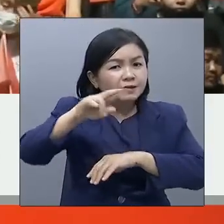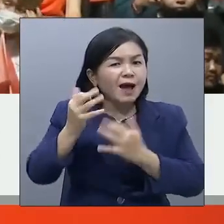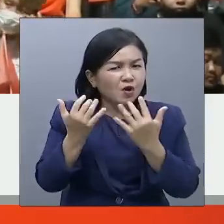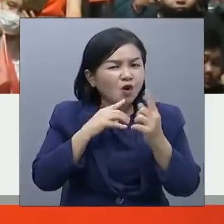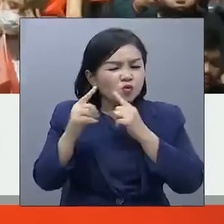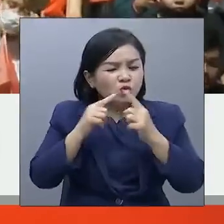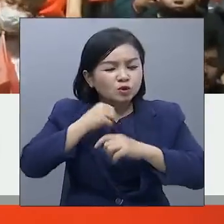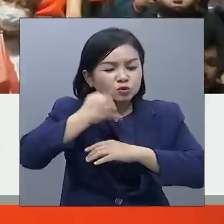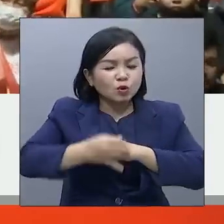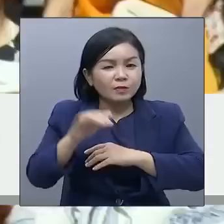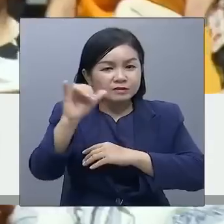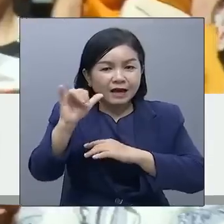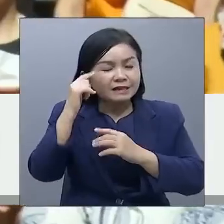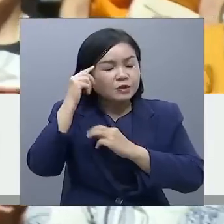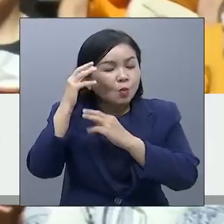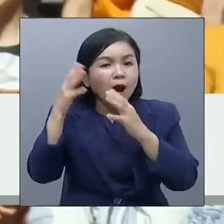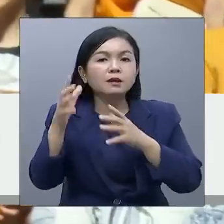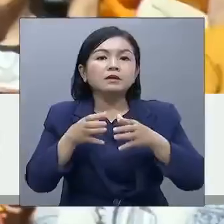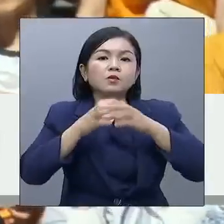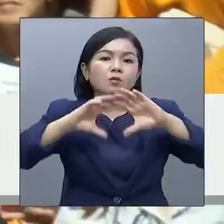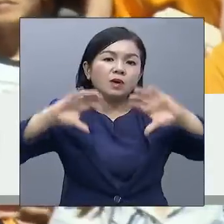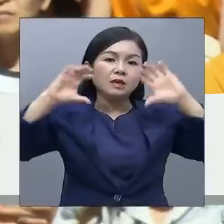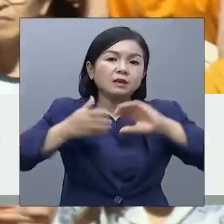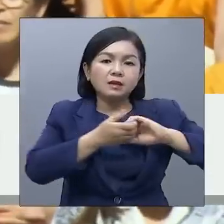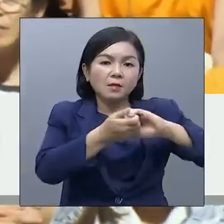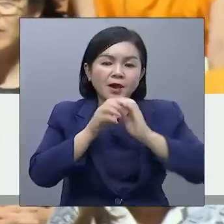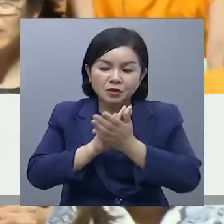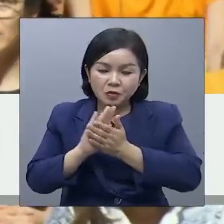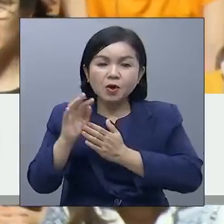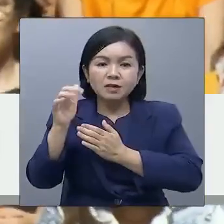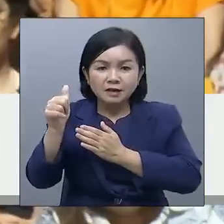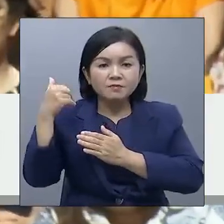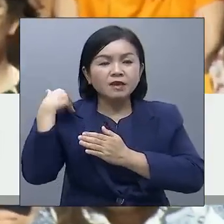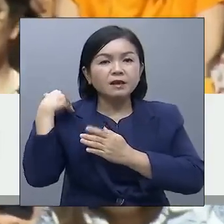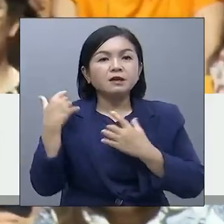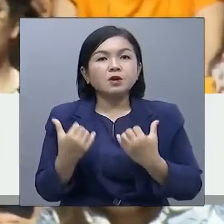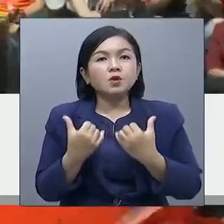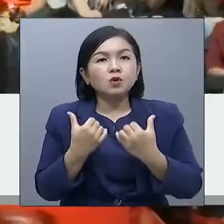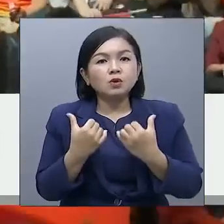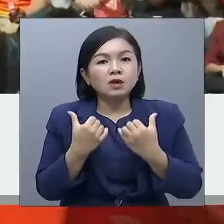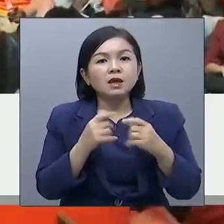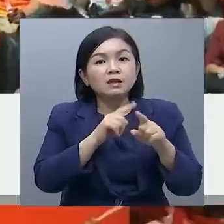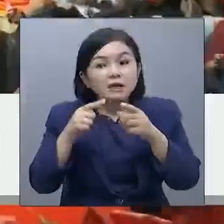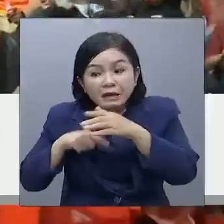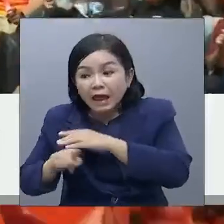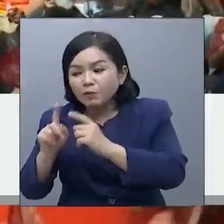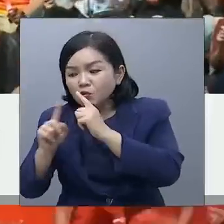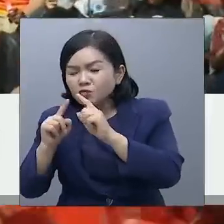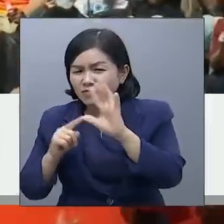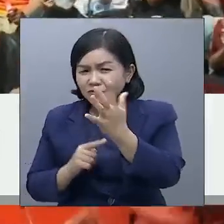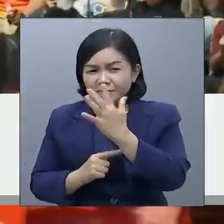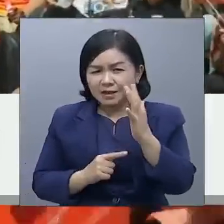ายังไม่จบโดยหวังให้การตั้งรัฐบาลก็ราบรื่นไปด้วยเช่นกันค่ะและย้ำนะคะว่าไม่มีดีลลงดีลรับอะไร